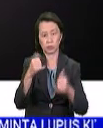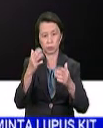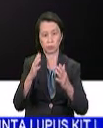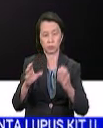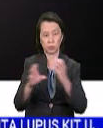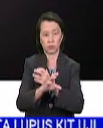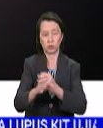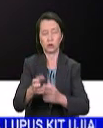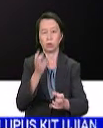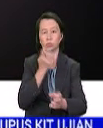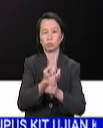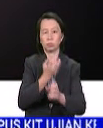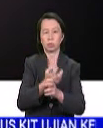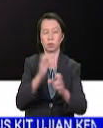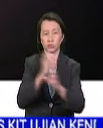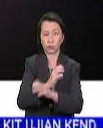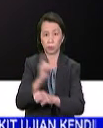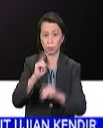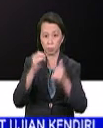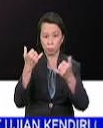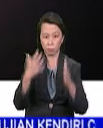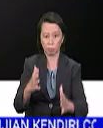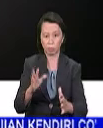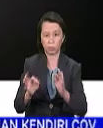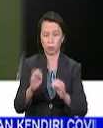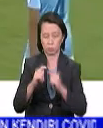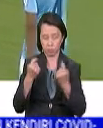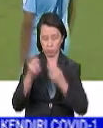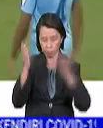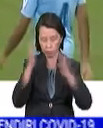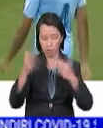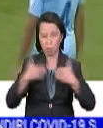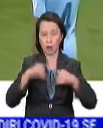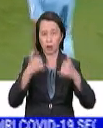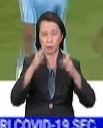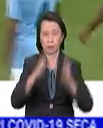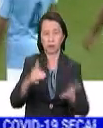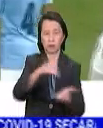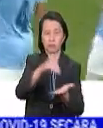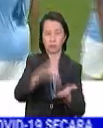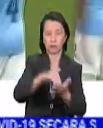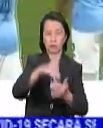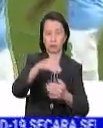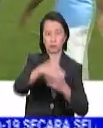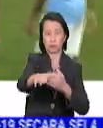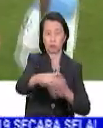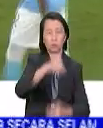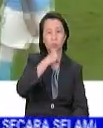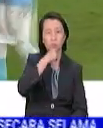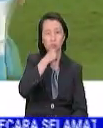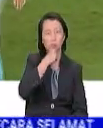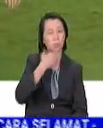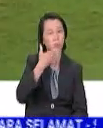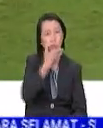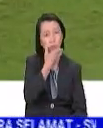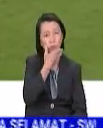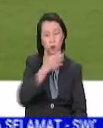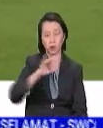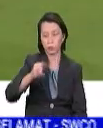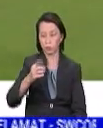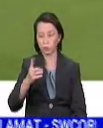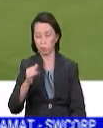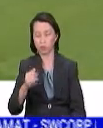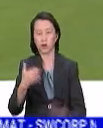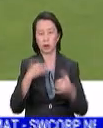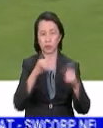dicabar mana-mana pemain walaupun skuad Harimau Selatan itu mempunyai pemain tengah yang jauh lebih muda. JDT memiliki pemain